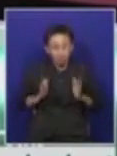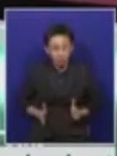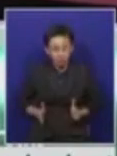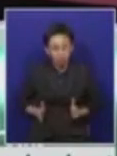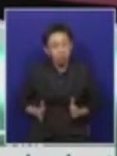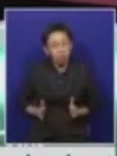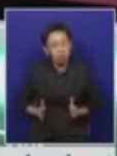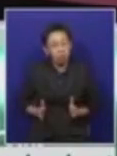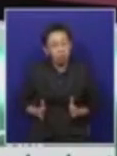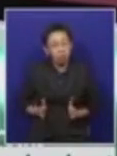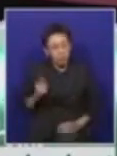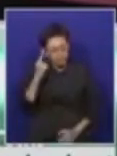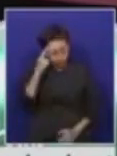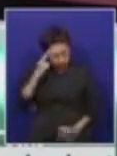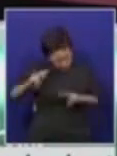ก็จะใช้สติปัญญา